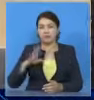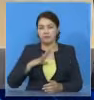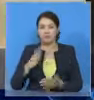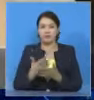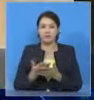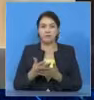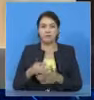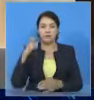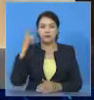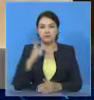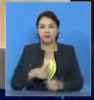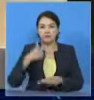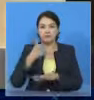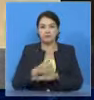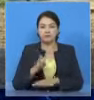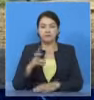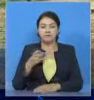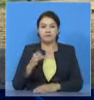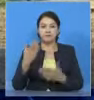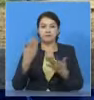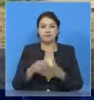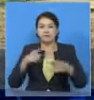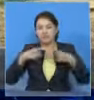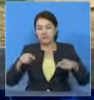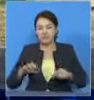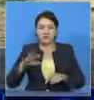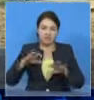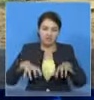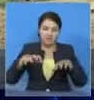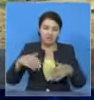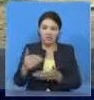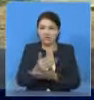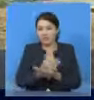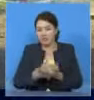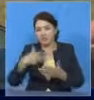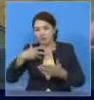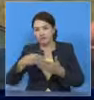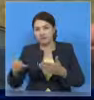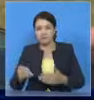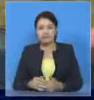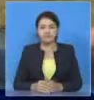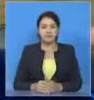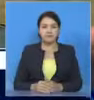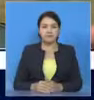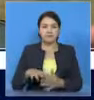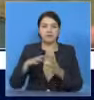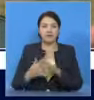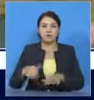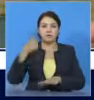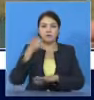Мәселен, сондай қожалықтың басшысы Қыдырбай Қысупов биыл бірнеше трактор, астық жинайтын комбайн сатып алған. Біздің облысымыздың